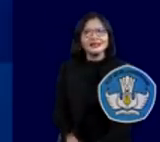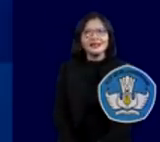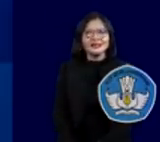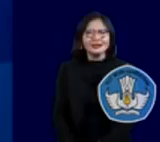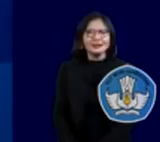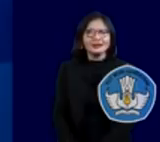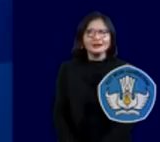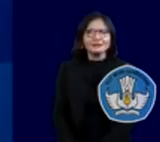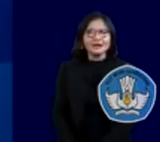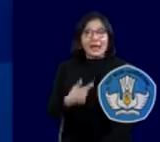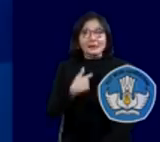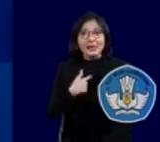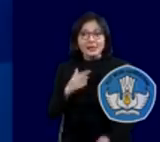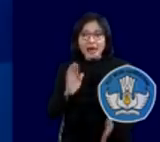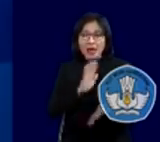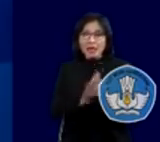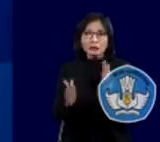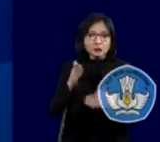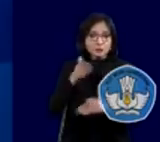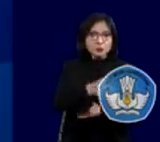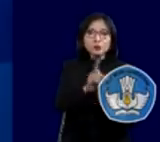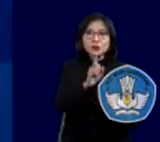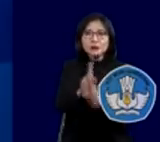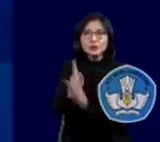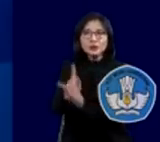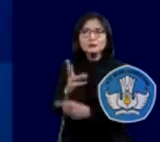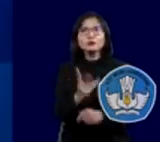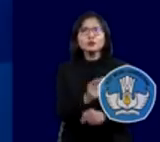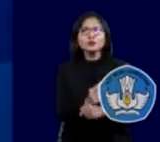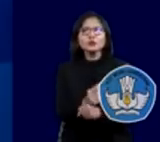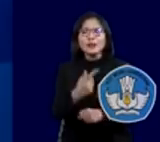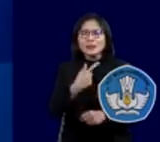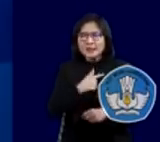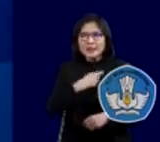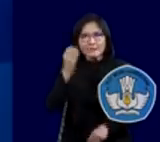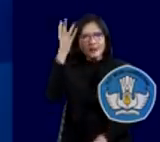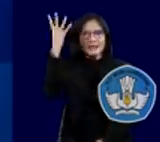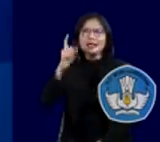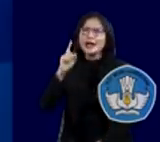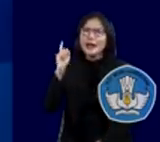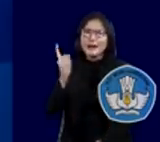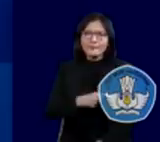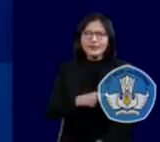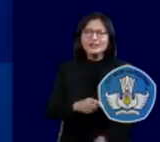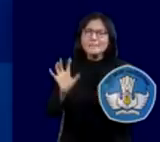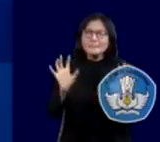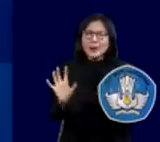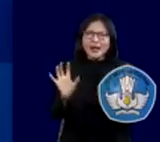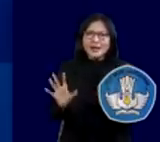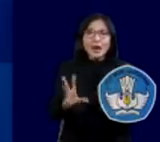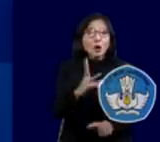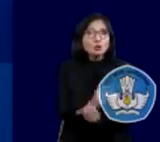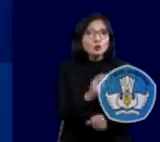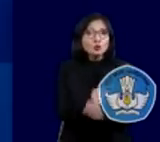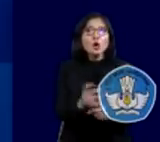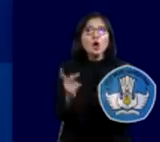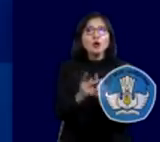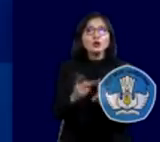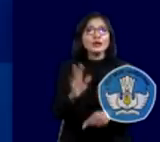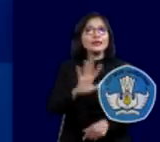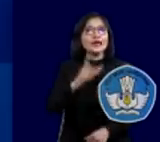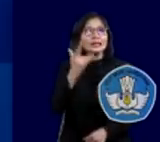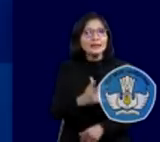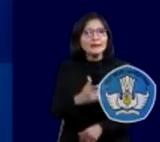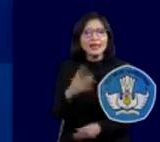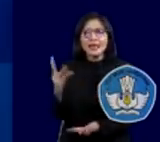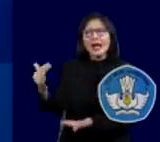saya terjun ke lapangan, semakin saya menyadari bahwa pasti ada cukup banyak guru-guru honorer ini yang